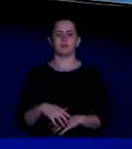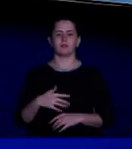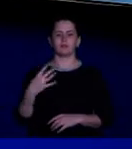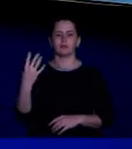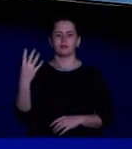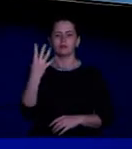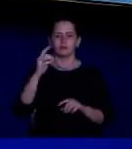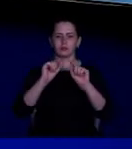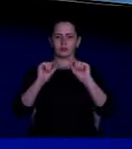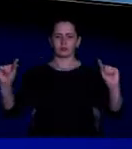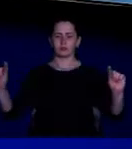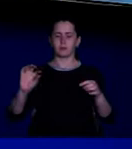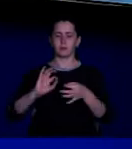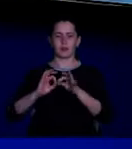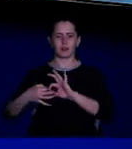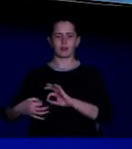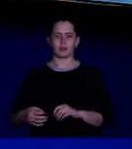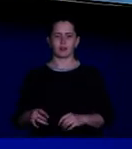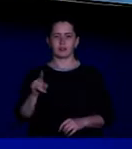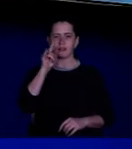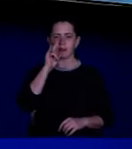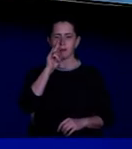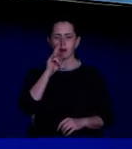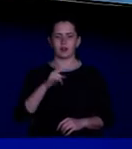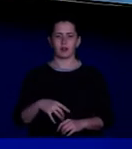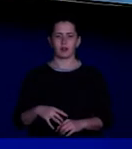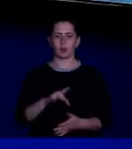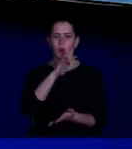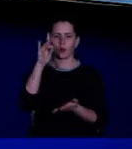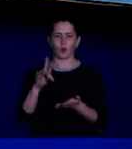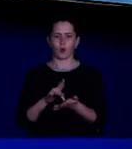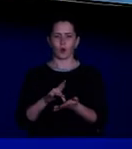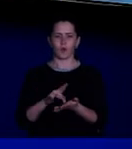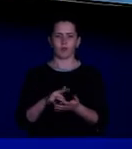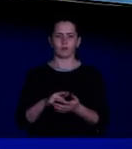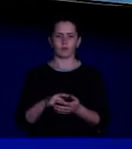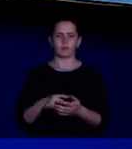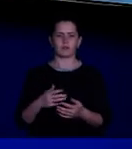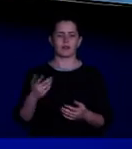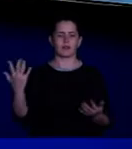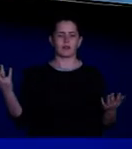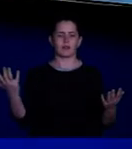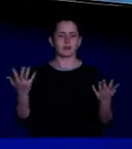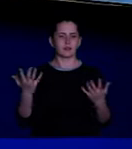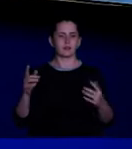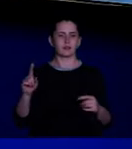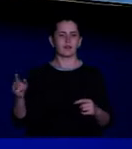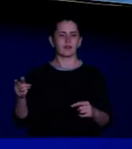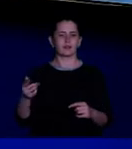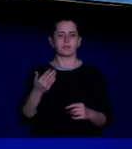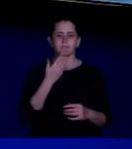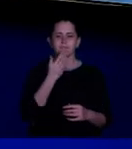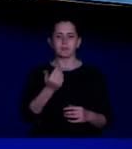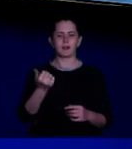Четвертая строка – предложение. Самарканд – город со славным прошлым.